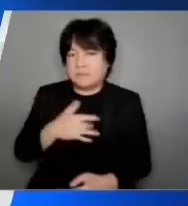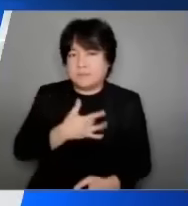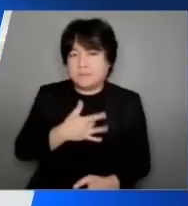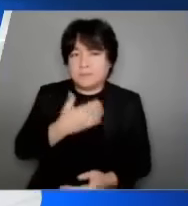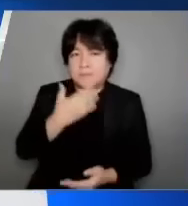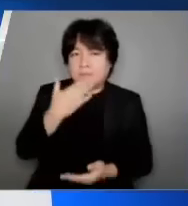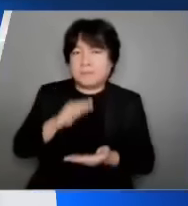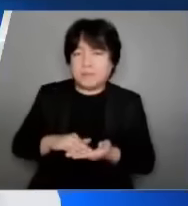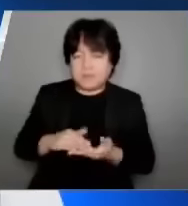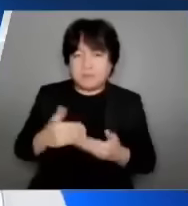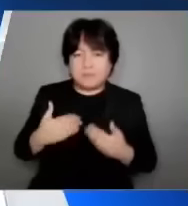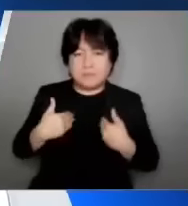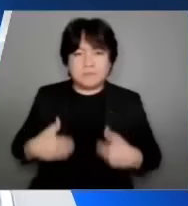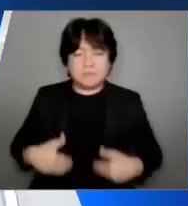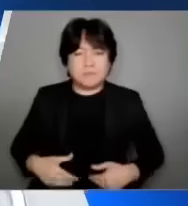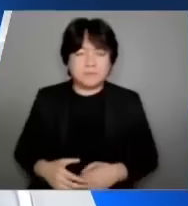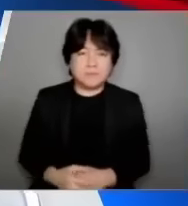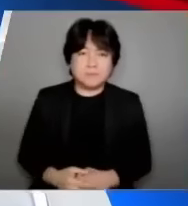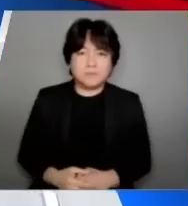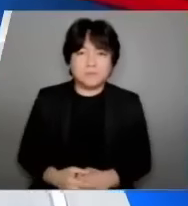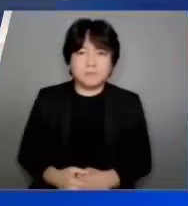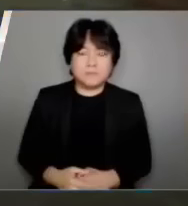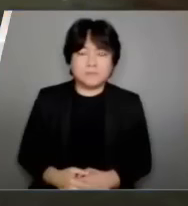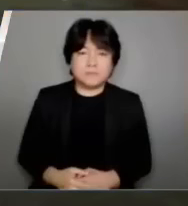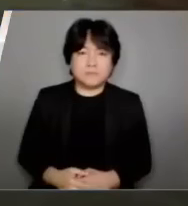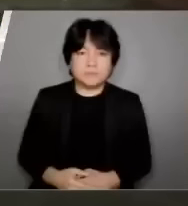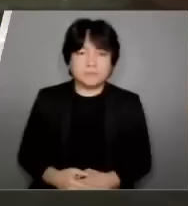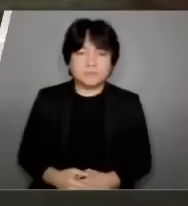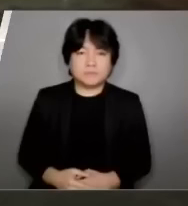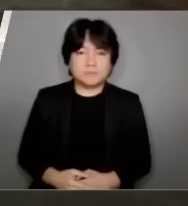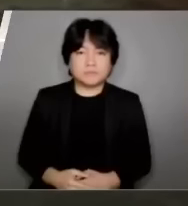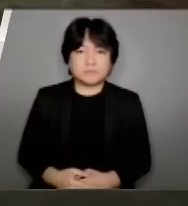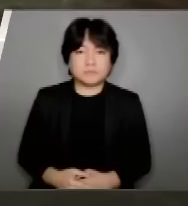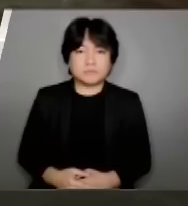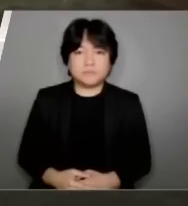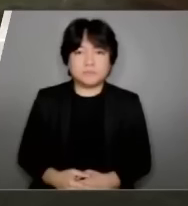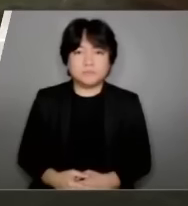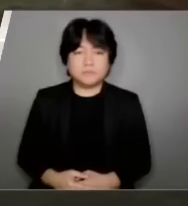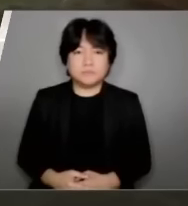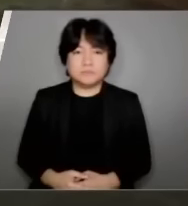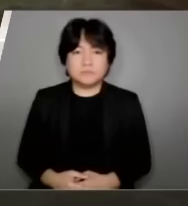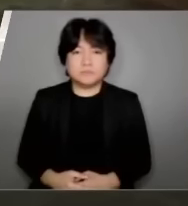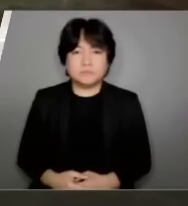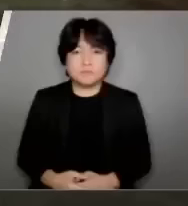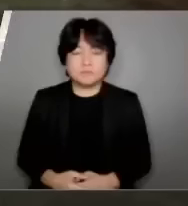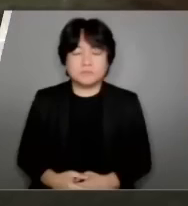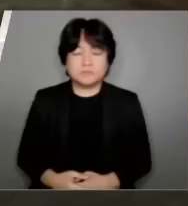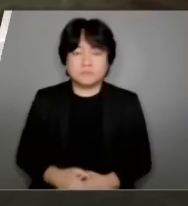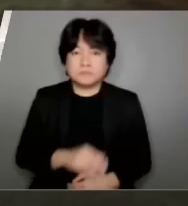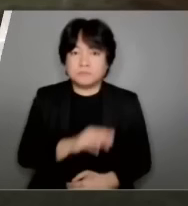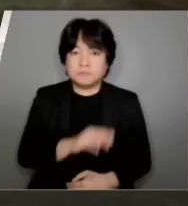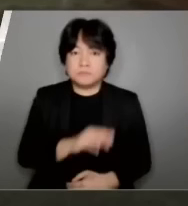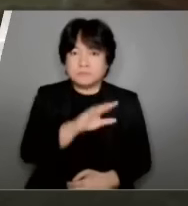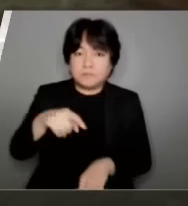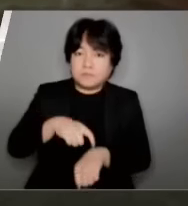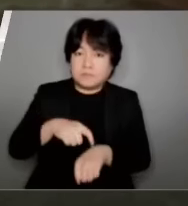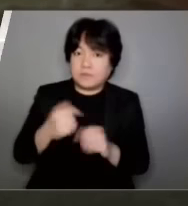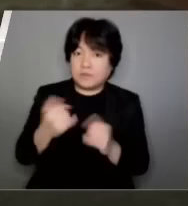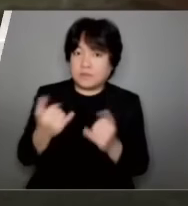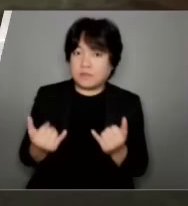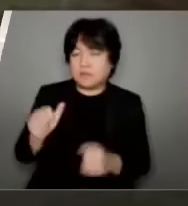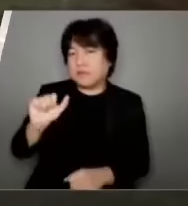Jamie? PIA mag-aalas 10 ngayong gabi nang ialis dito sa